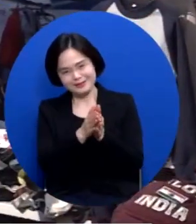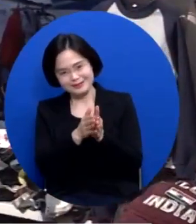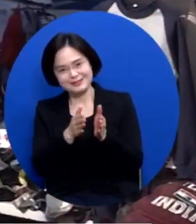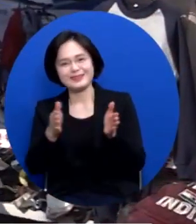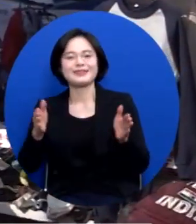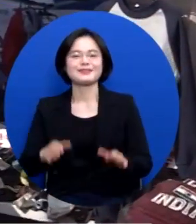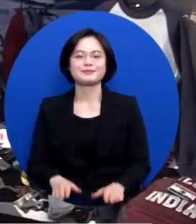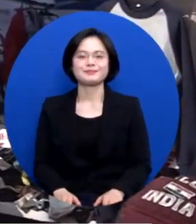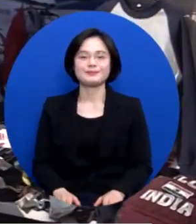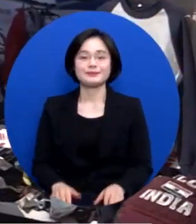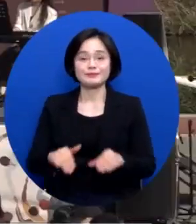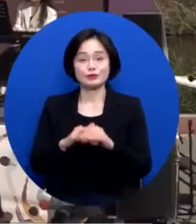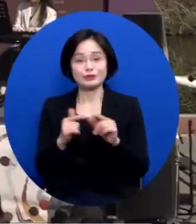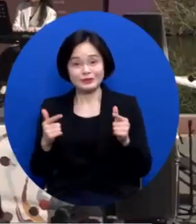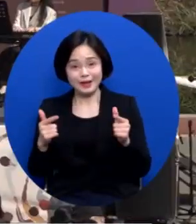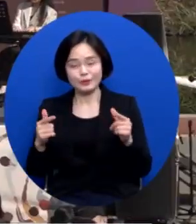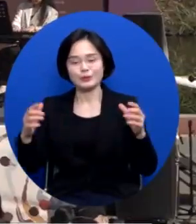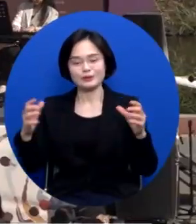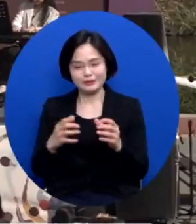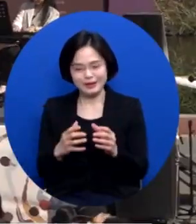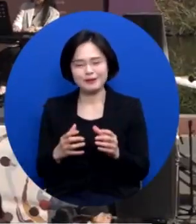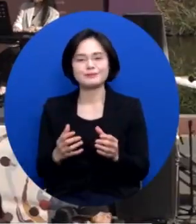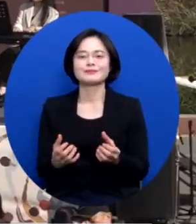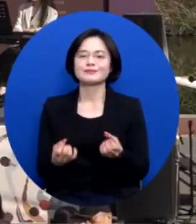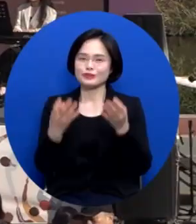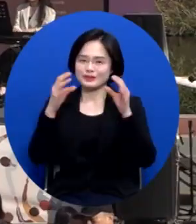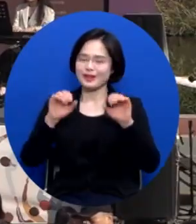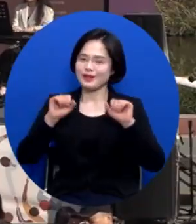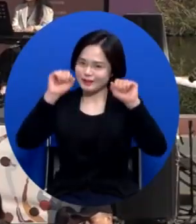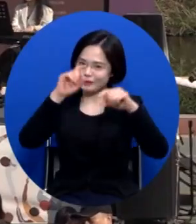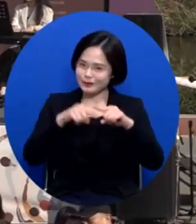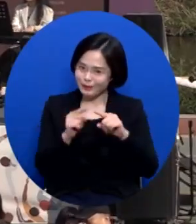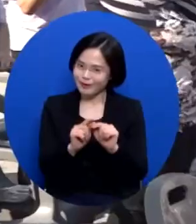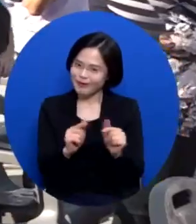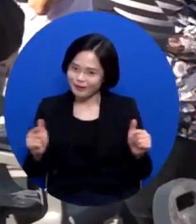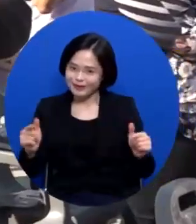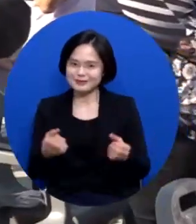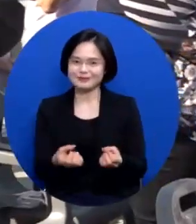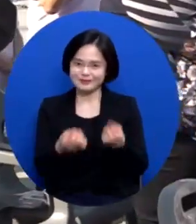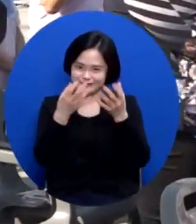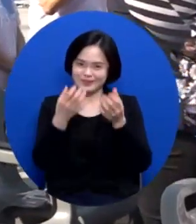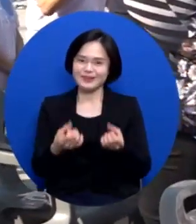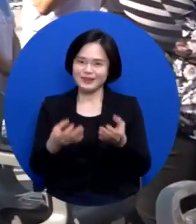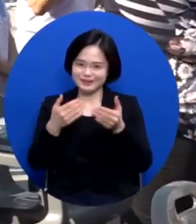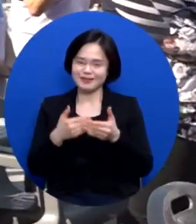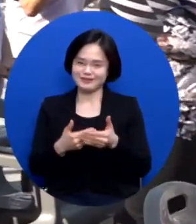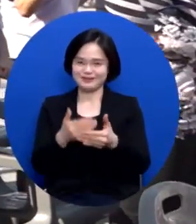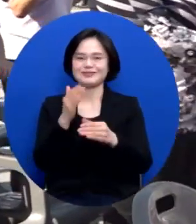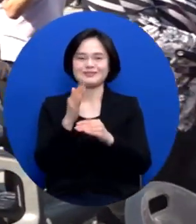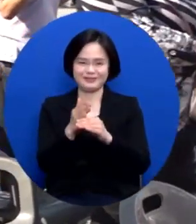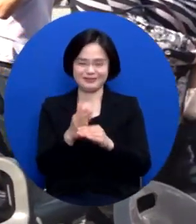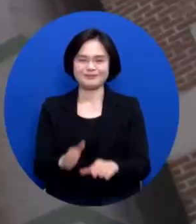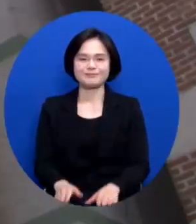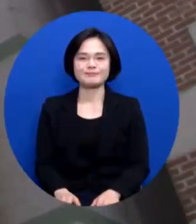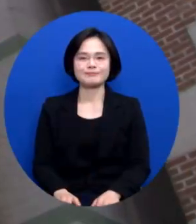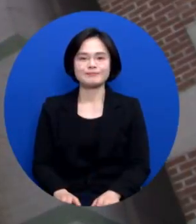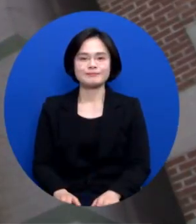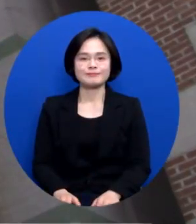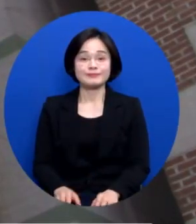연합 집회와 운동회, 이주민 축제 등 문화를 통한 선교도 활발히 펼쳐왔습니다.